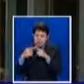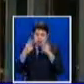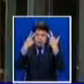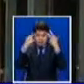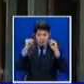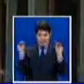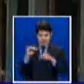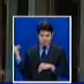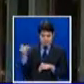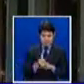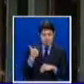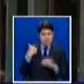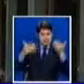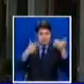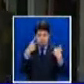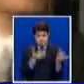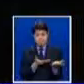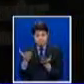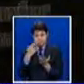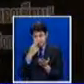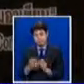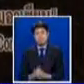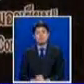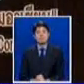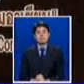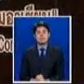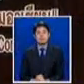ก็ใกล้จะมาร่วมงานแล้วนะครับผมว่าเราไปชมกันเลย